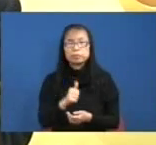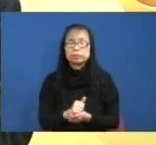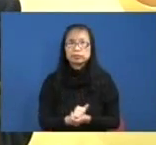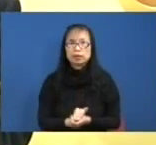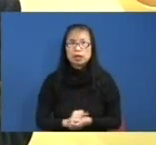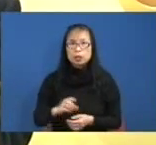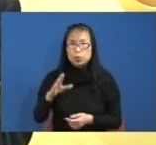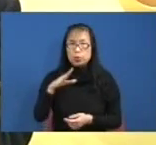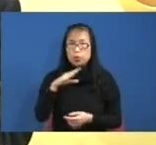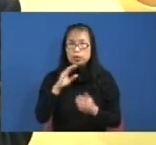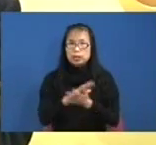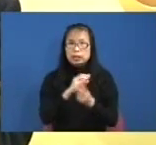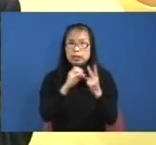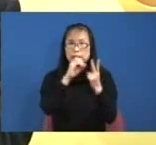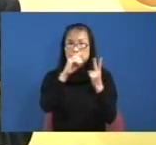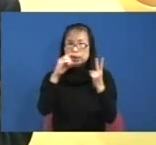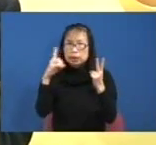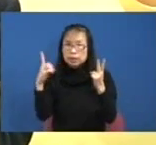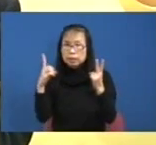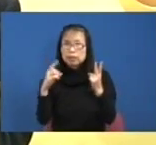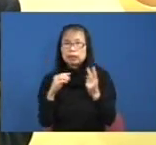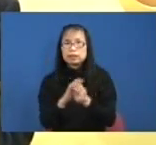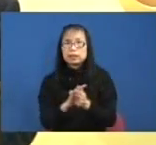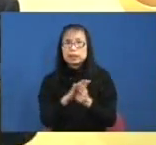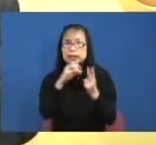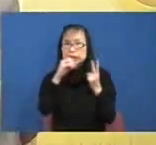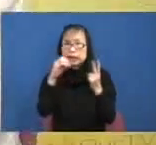是2010年和